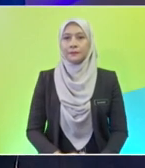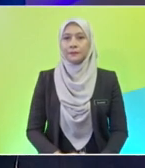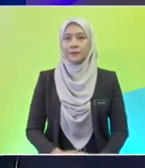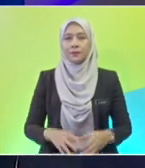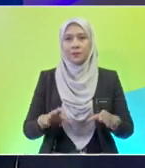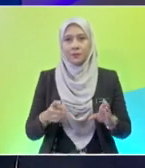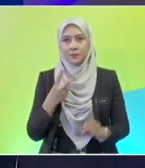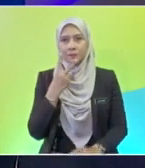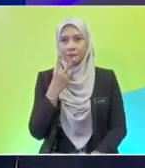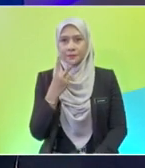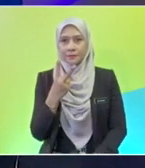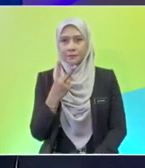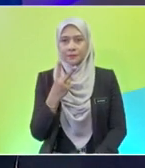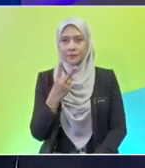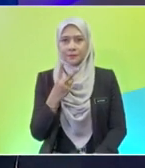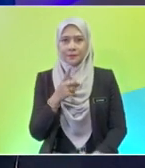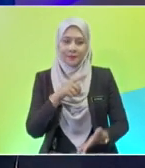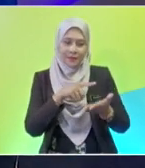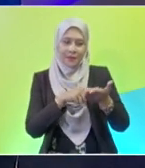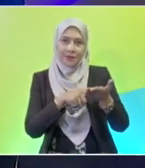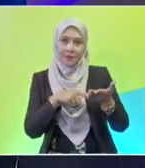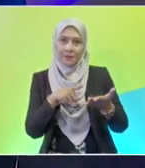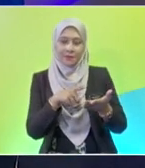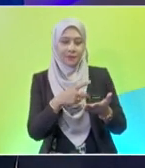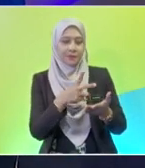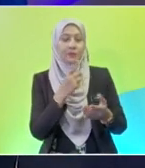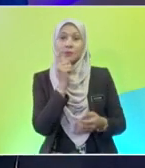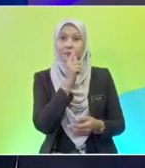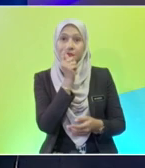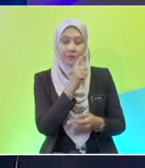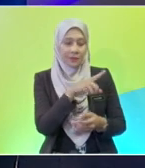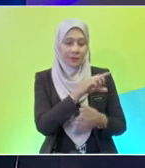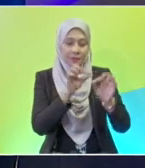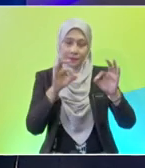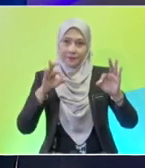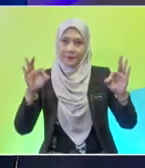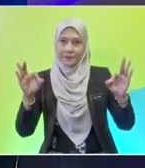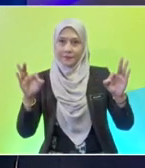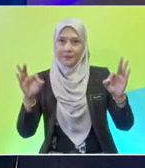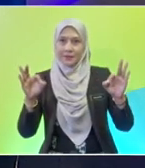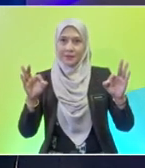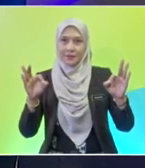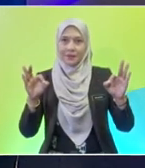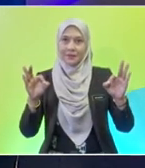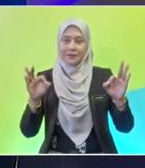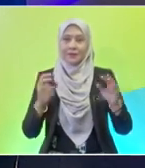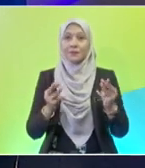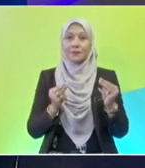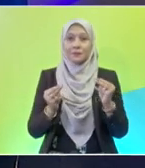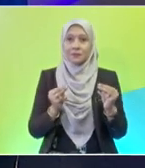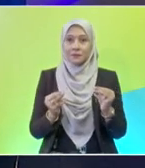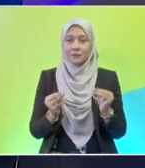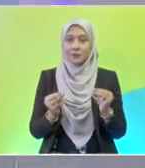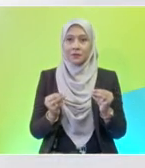tengok perangkat jawaban ABC ada tak jawaban 8 grand tuh ada sih Jadi